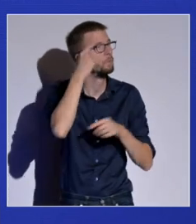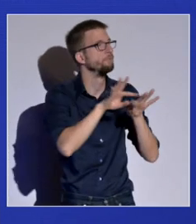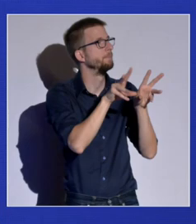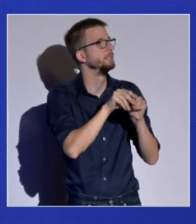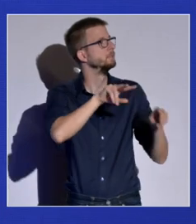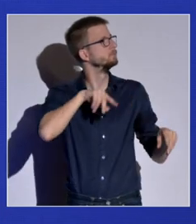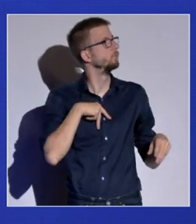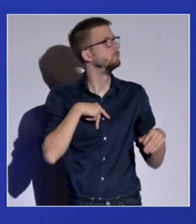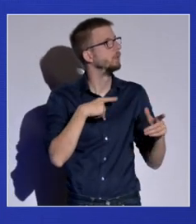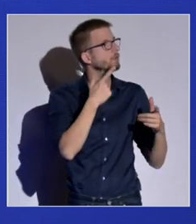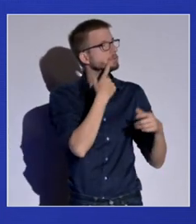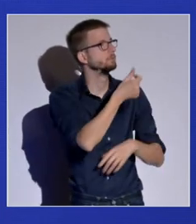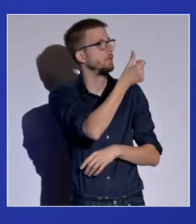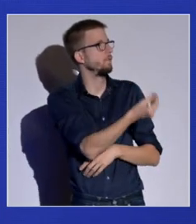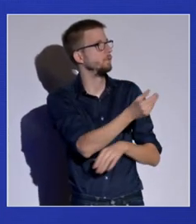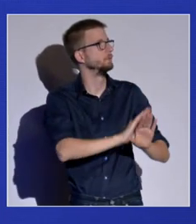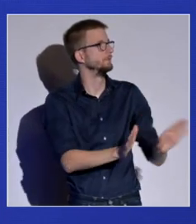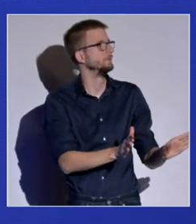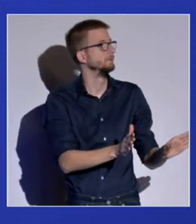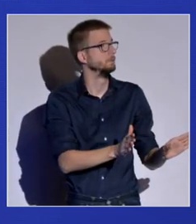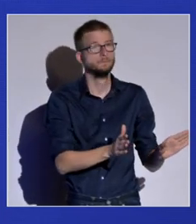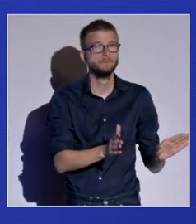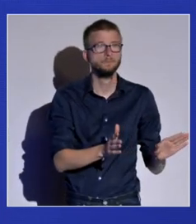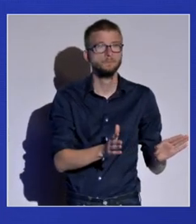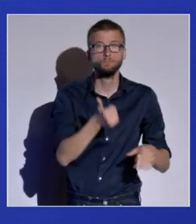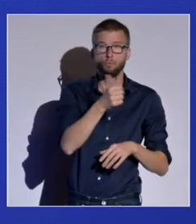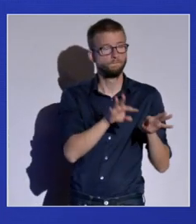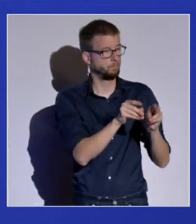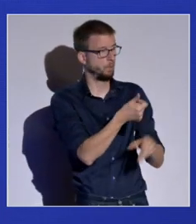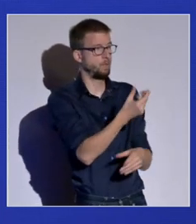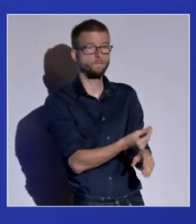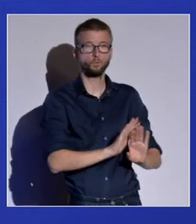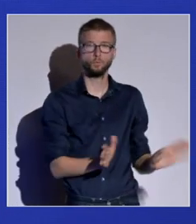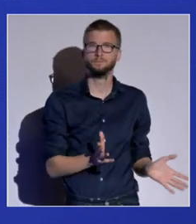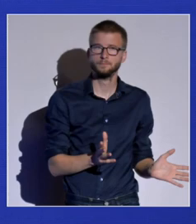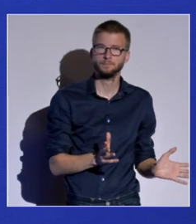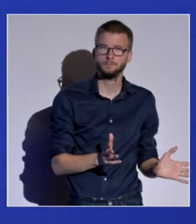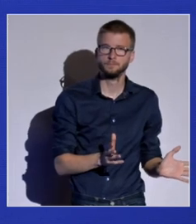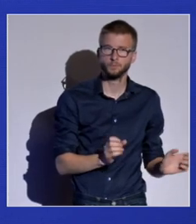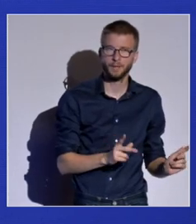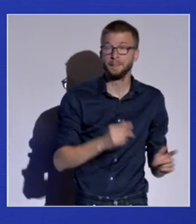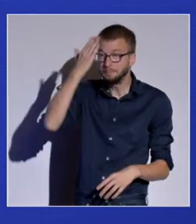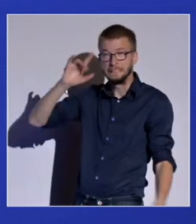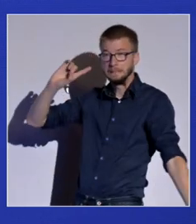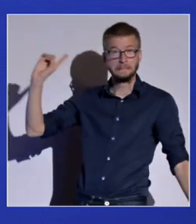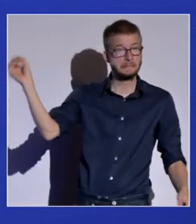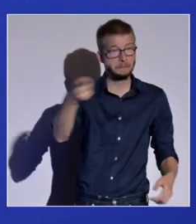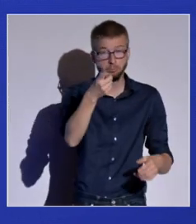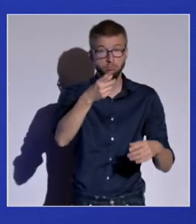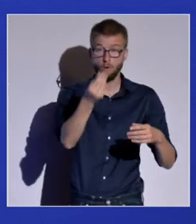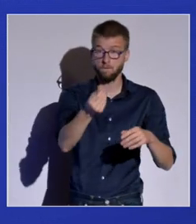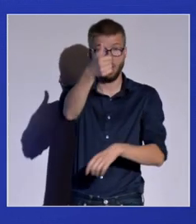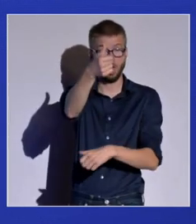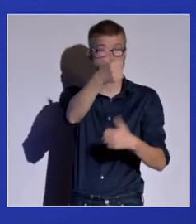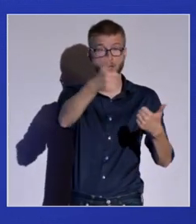avec un enfant unique. Et ça va très bien. Mais quand il n'y a que des enfants uniques, vous